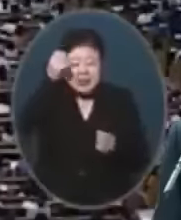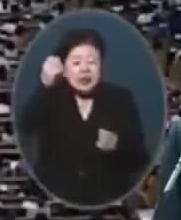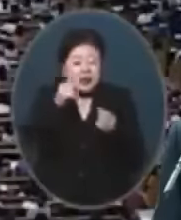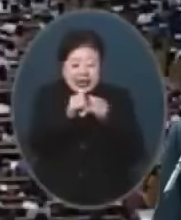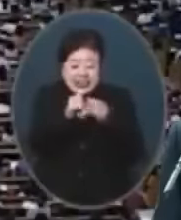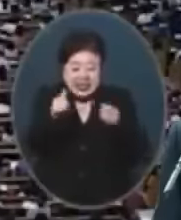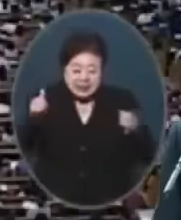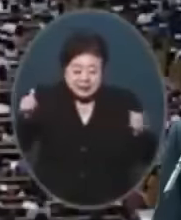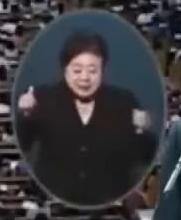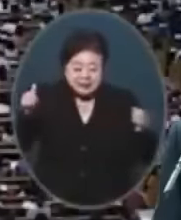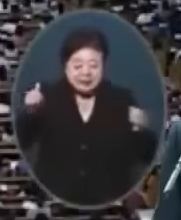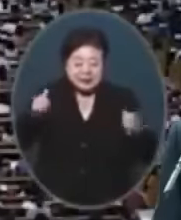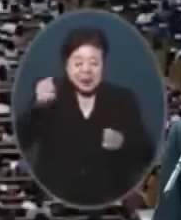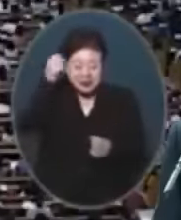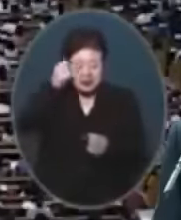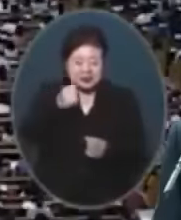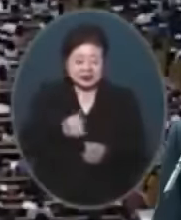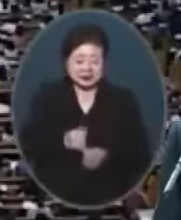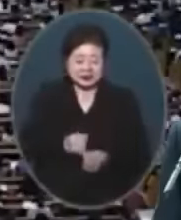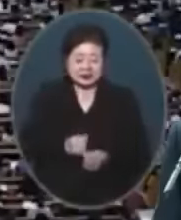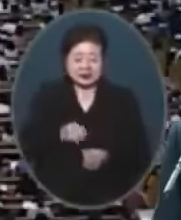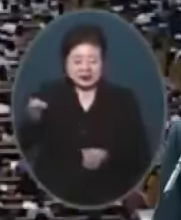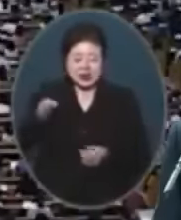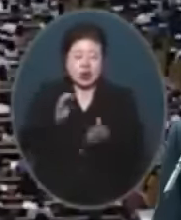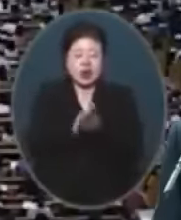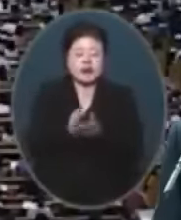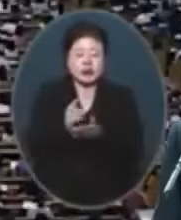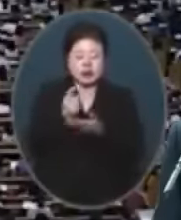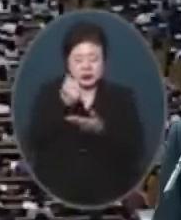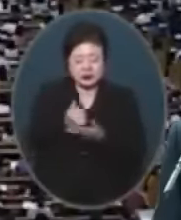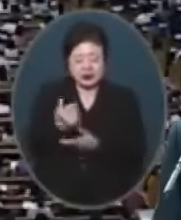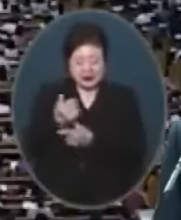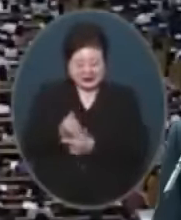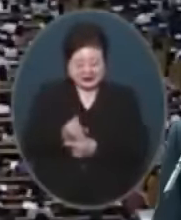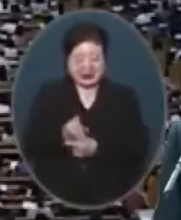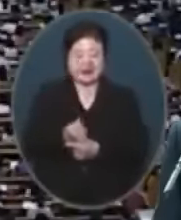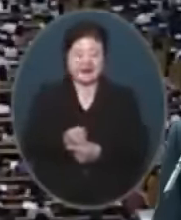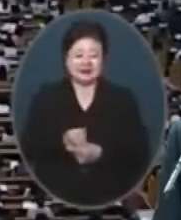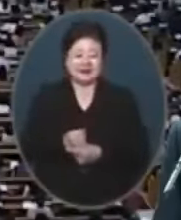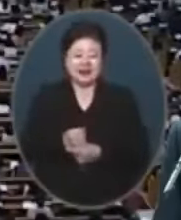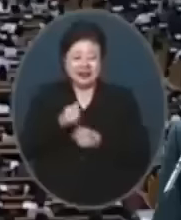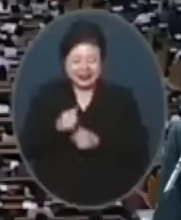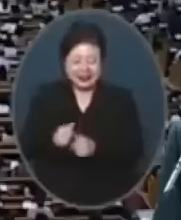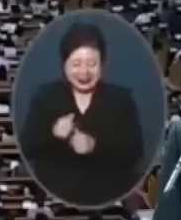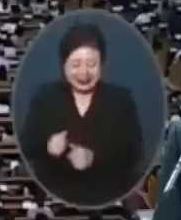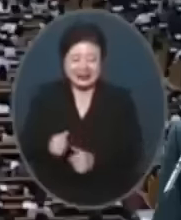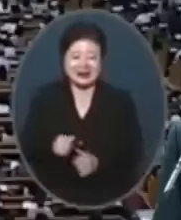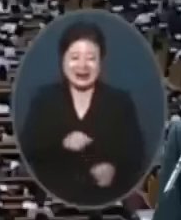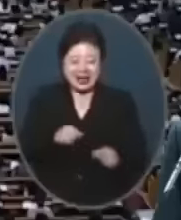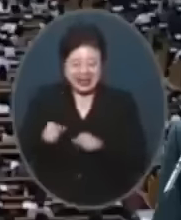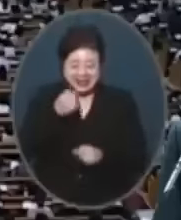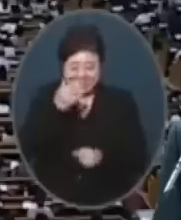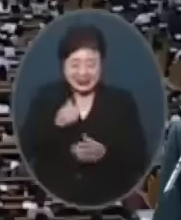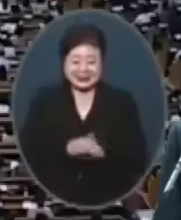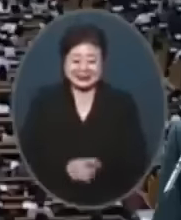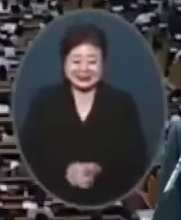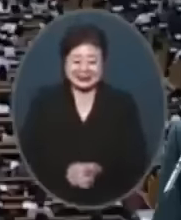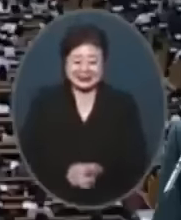사람이 성령님을 인정하고 환영하고 모시도록 의지하고 따라 같이 행할 수가 있는